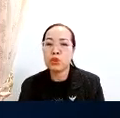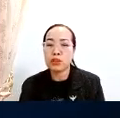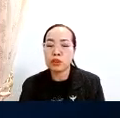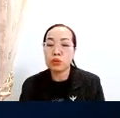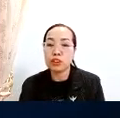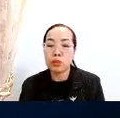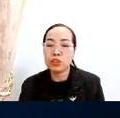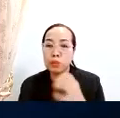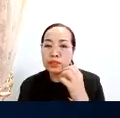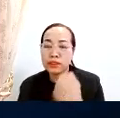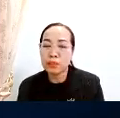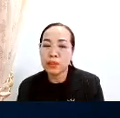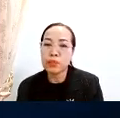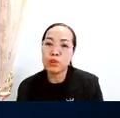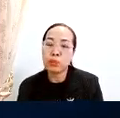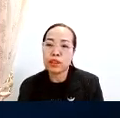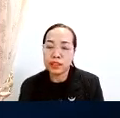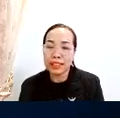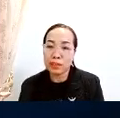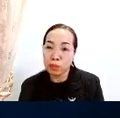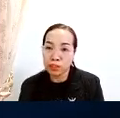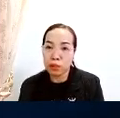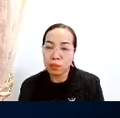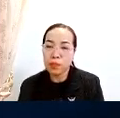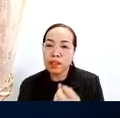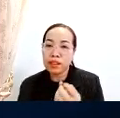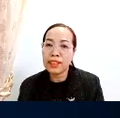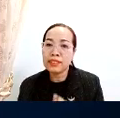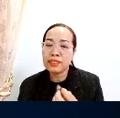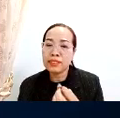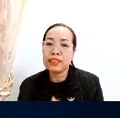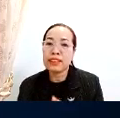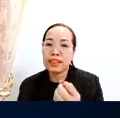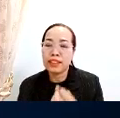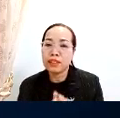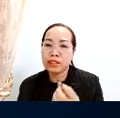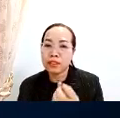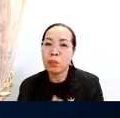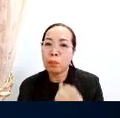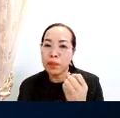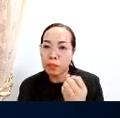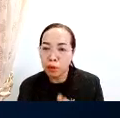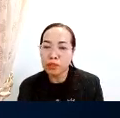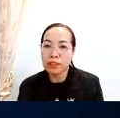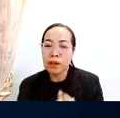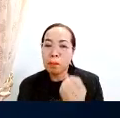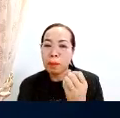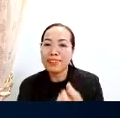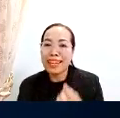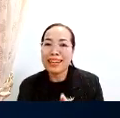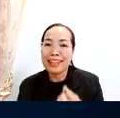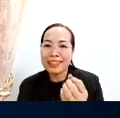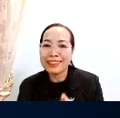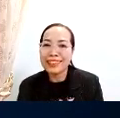cùng chui bằng tụ nhóm sponsor mà chui bằng riêng đại cụ nhóm ní chia ca kết nhóm bị môn